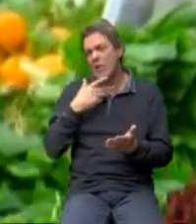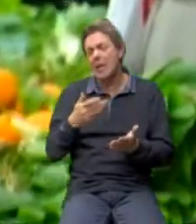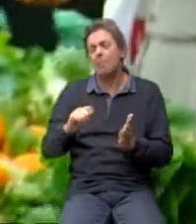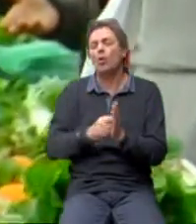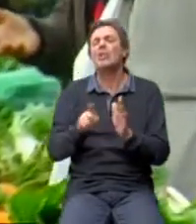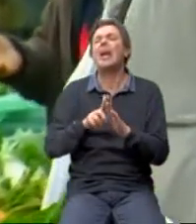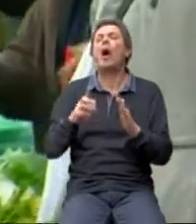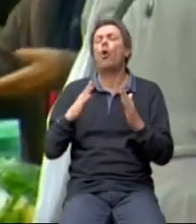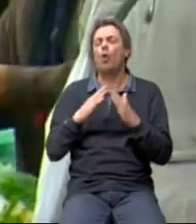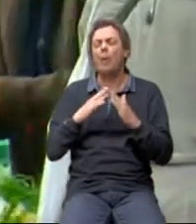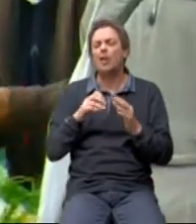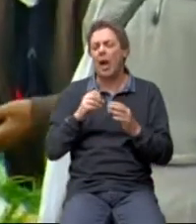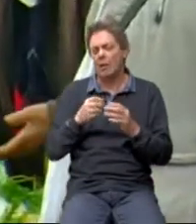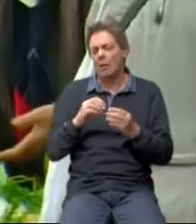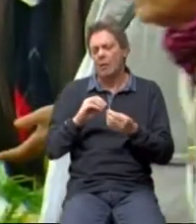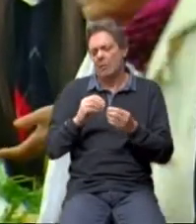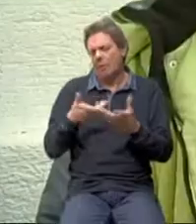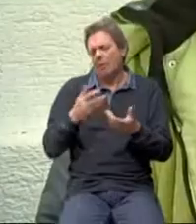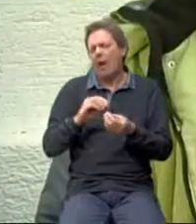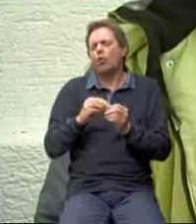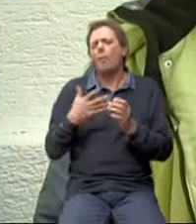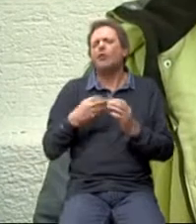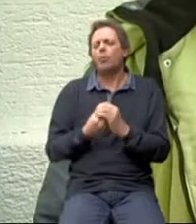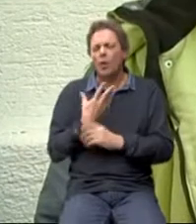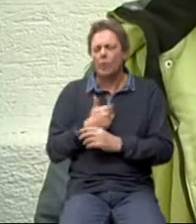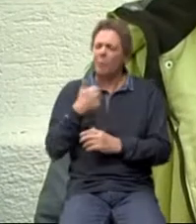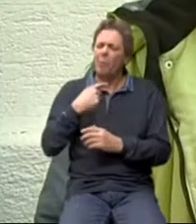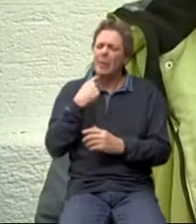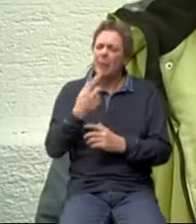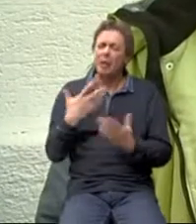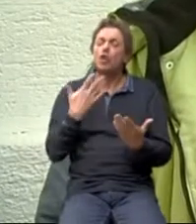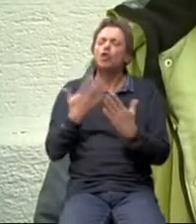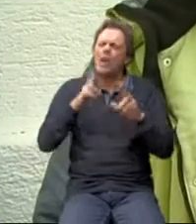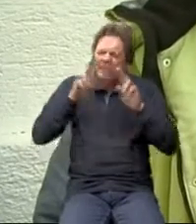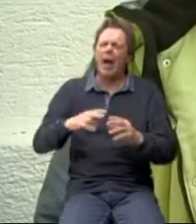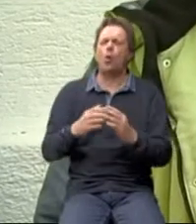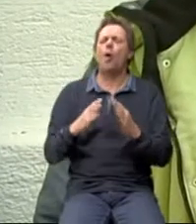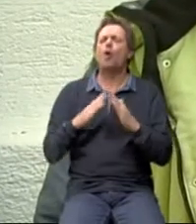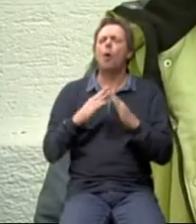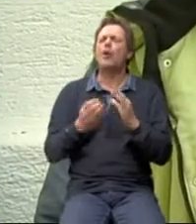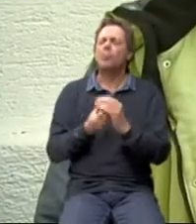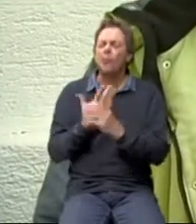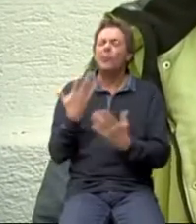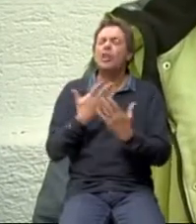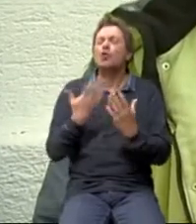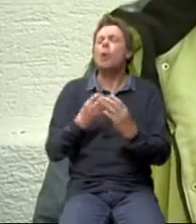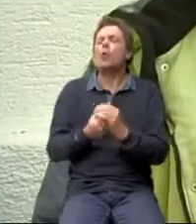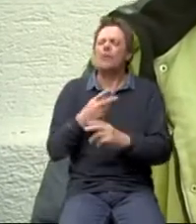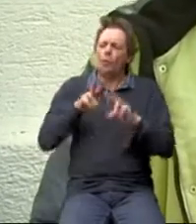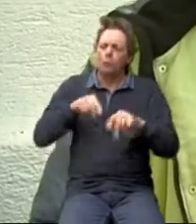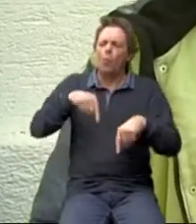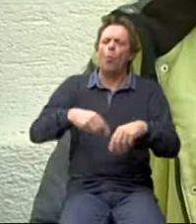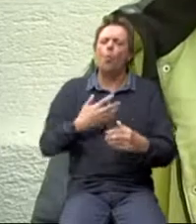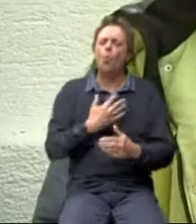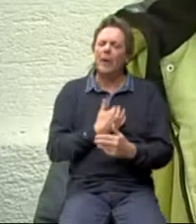robu. Znači prvo bi se trebalo riješiti da je domaća roba stvarno domaća i da je to proizvedeno tu u Hrvatskoj. E, onda na osnovu